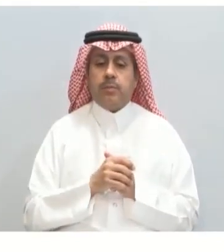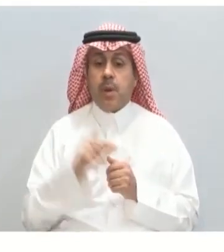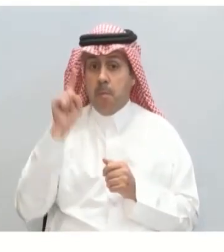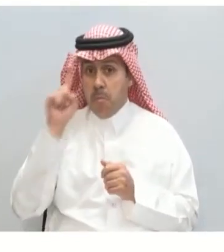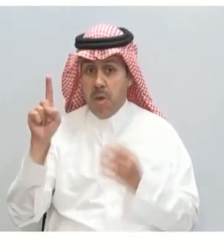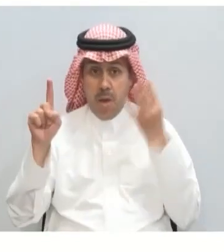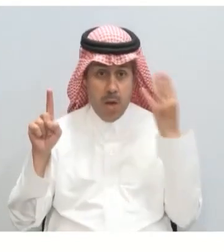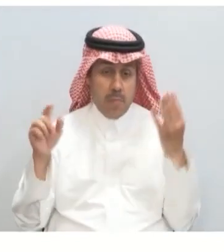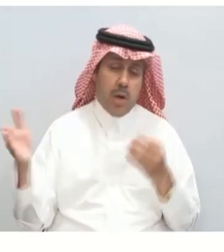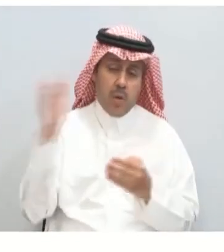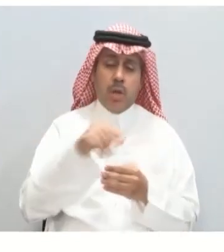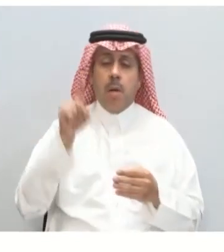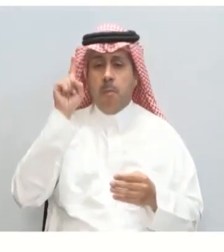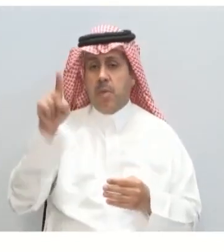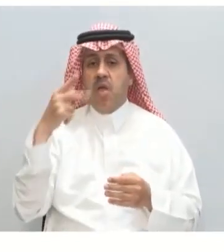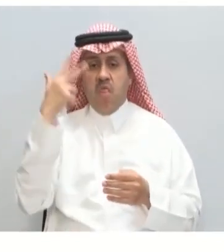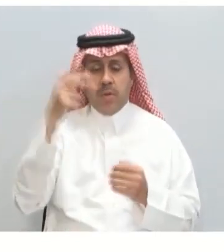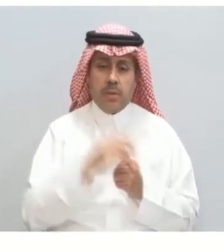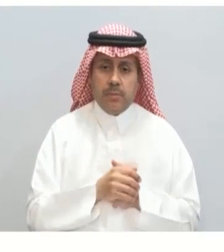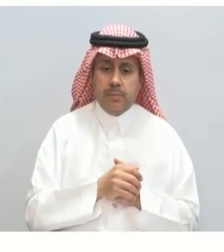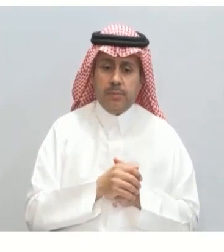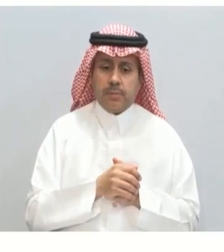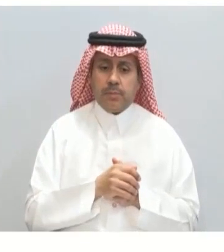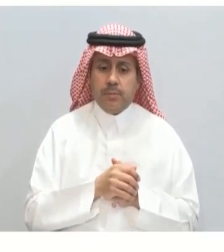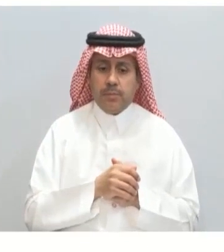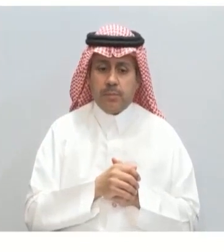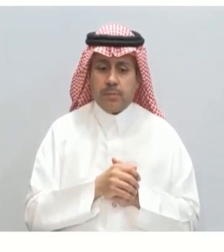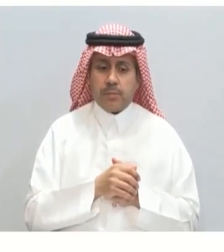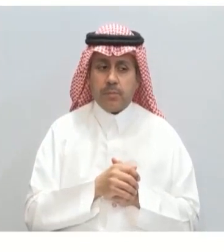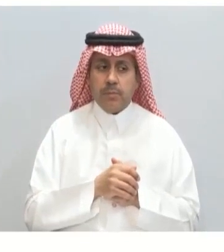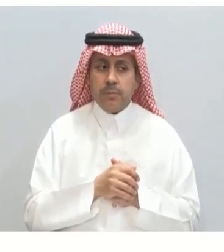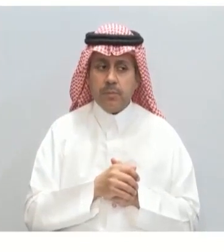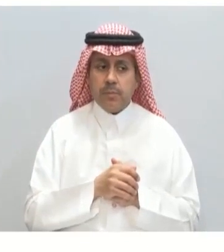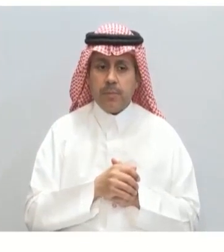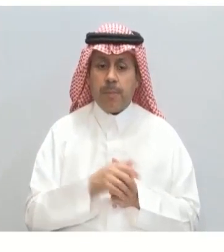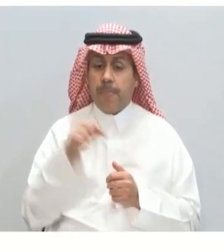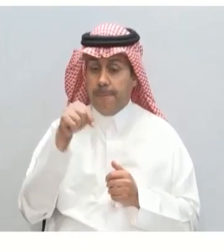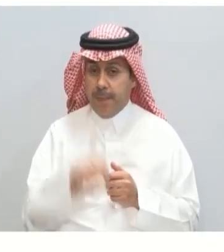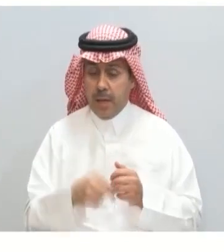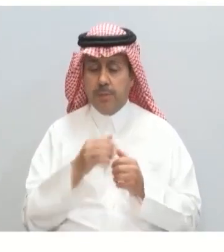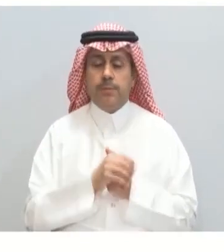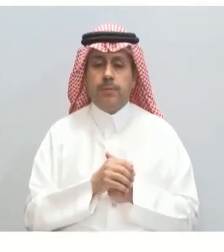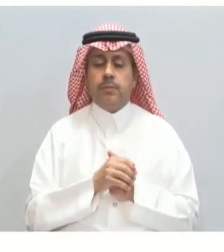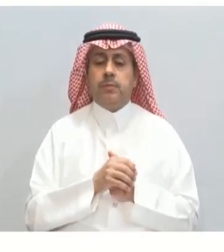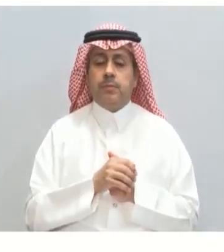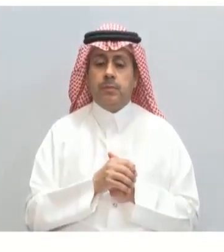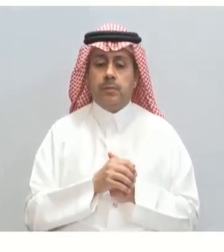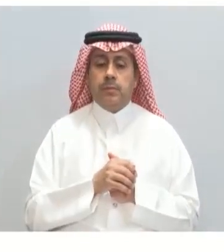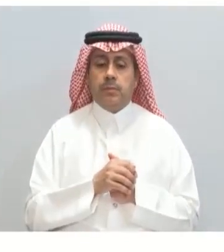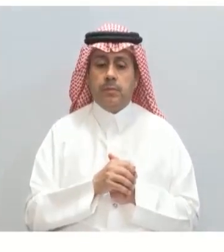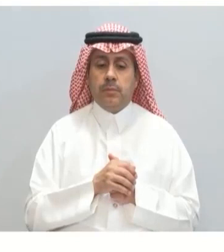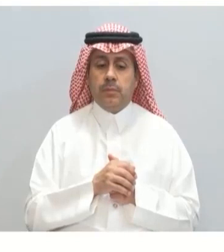بي 4 الى بي 8 وبالتالي تحددت لدينا الان من خلال الاد